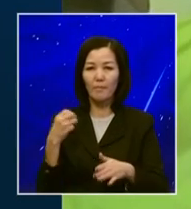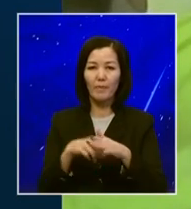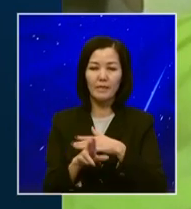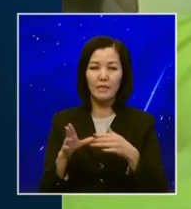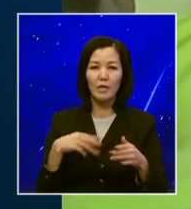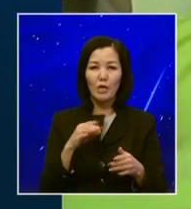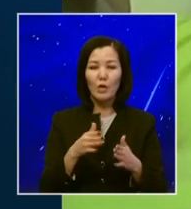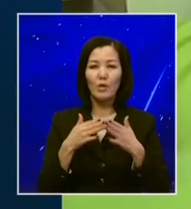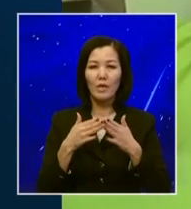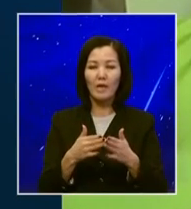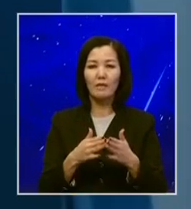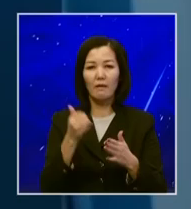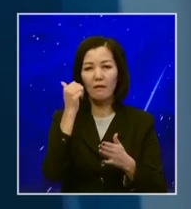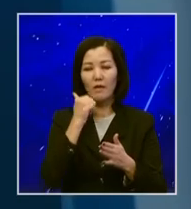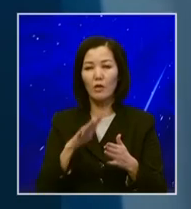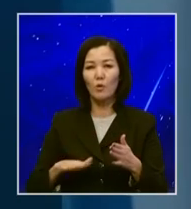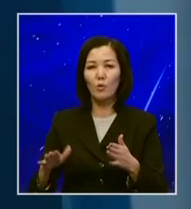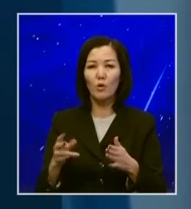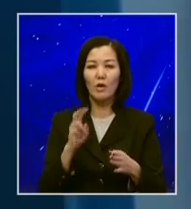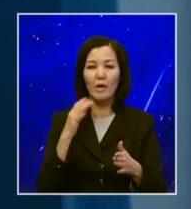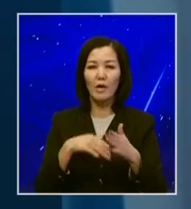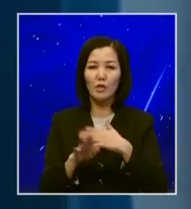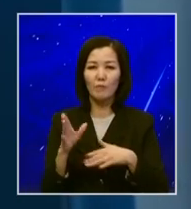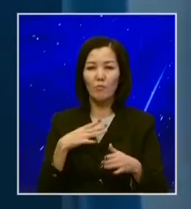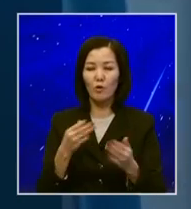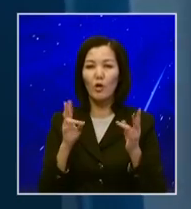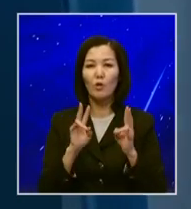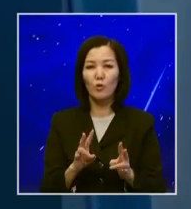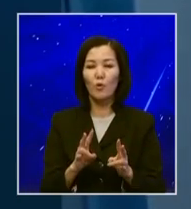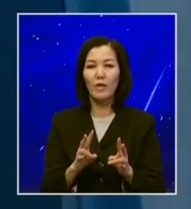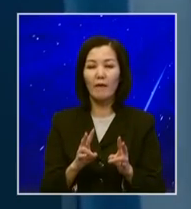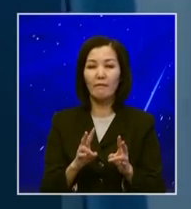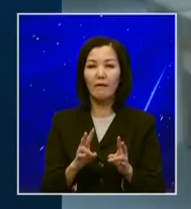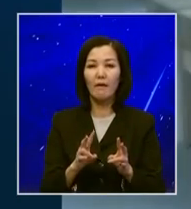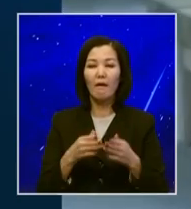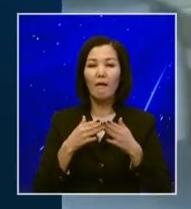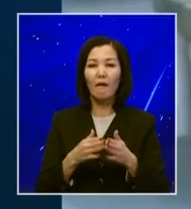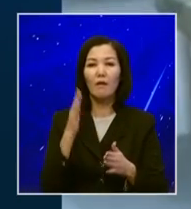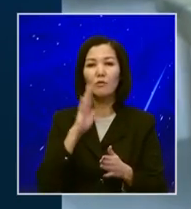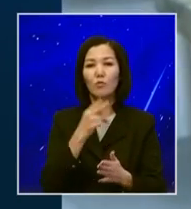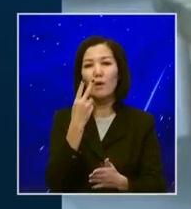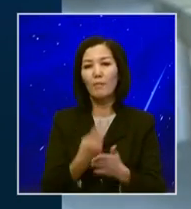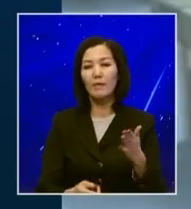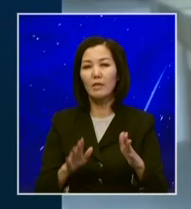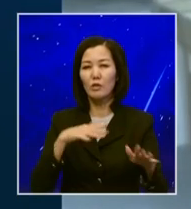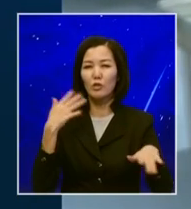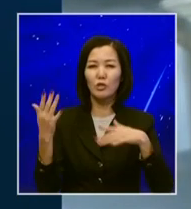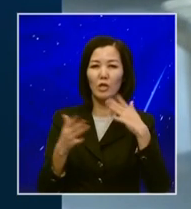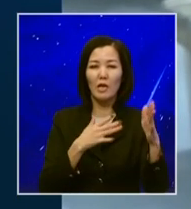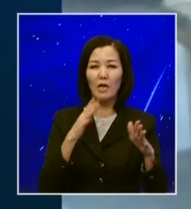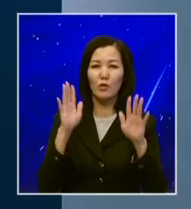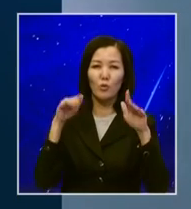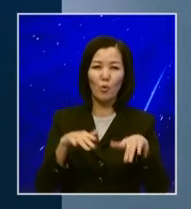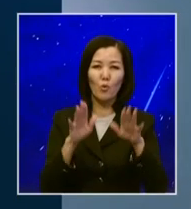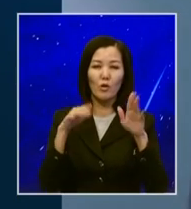жерорта теңіз арқылы кәрі құрлыққа табан тіремек болған. Алайда қайық суға батып кеткен. Мамандар апатқа жел тұрып толқынның көтерілуі